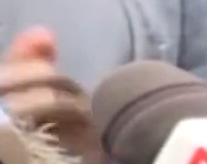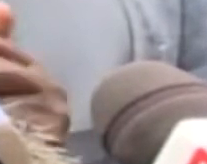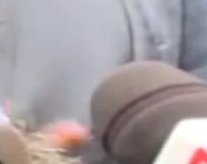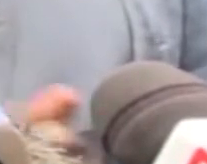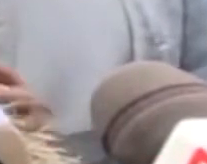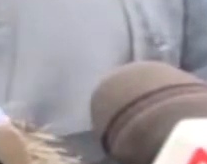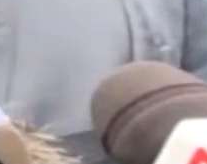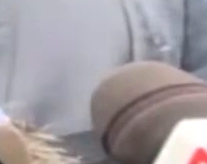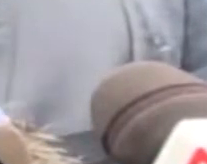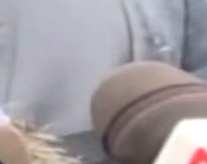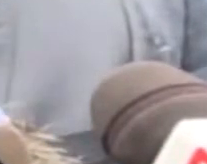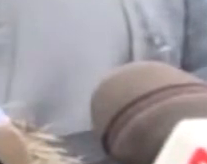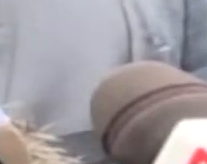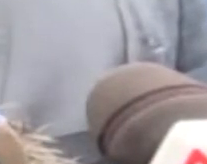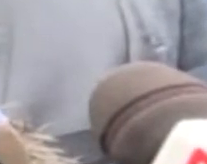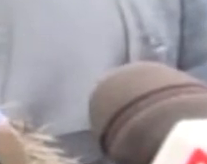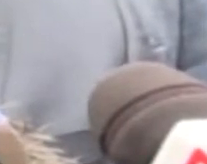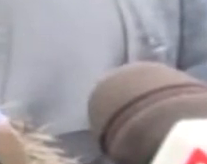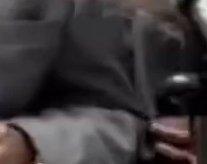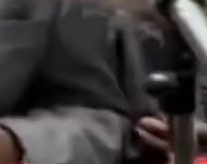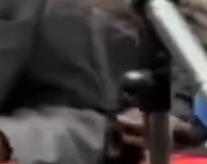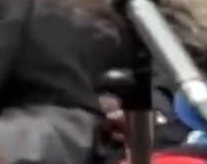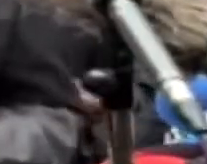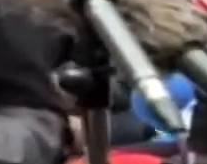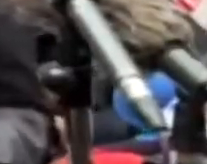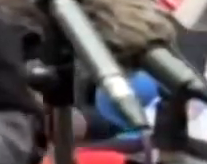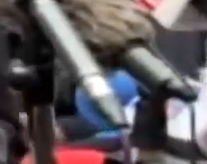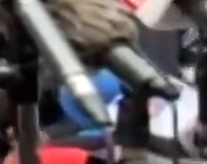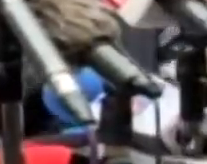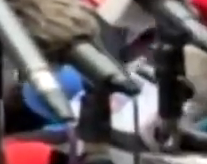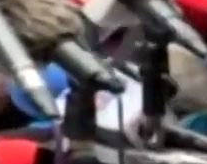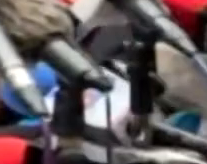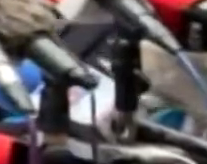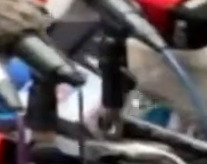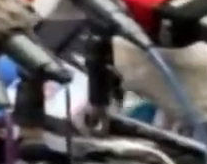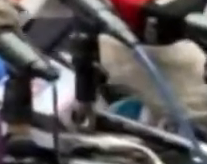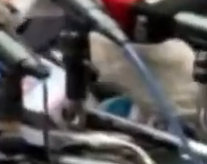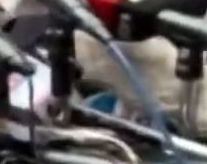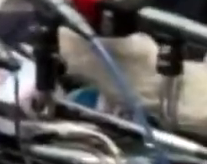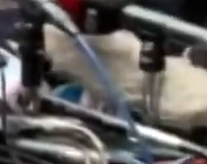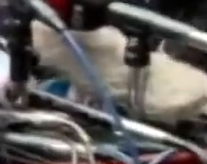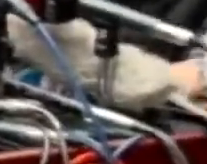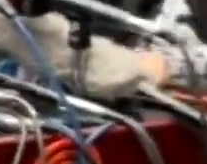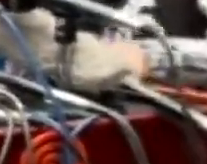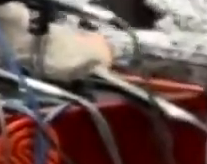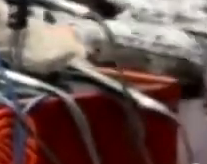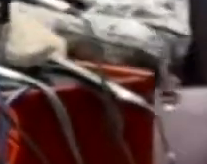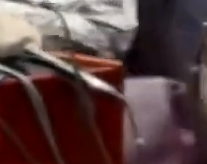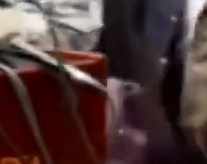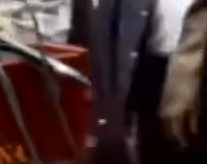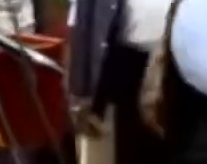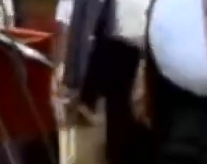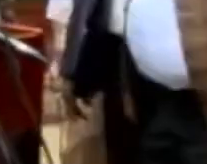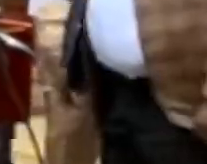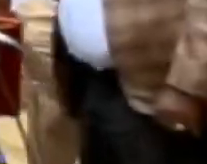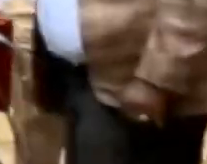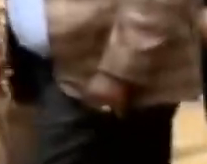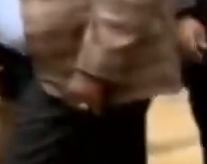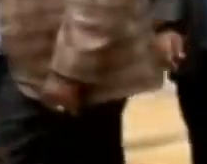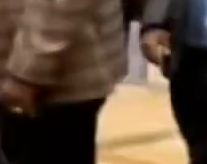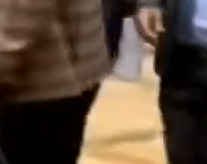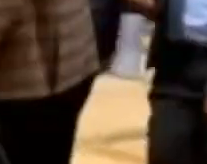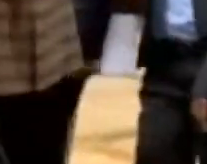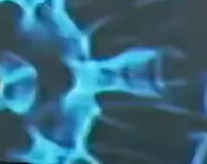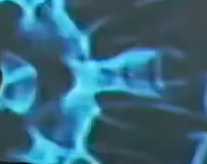deal with the critical issues affecting our country. Irene Mchuma Odim, Darubini ya Channel 1 katika kaunti ya Nairobi.